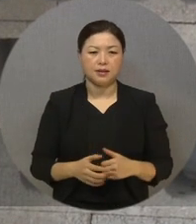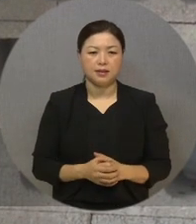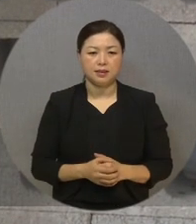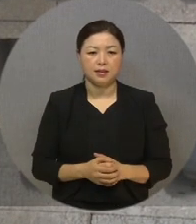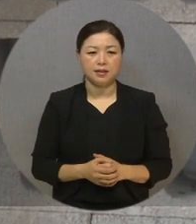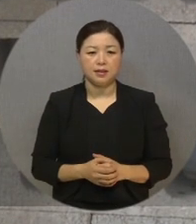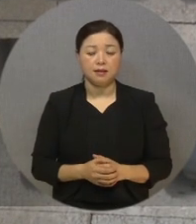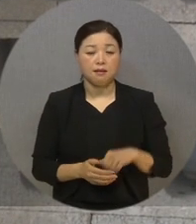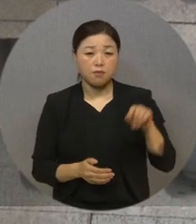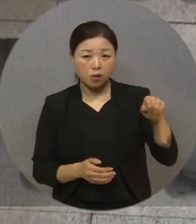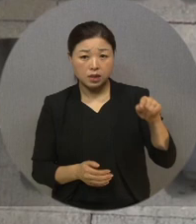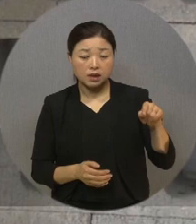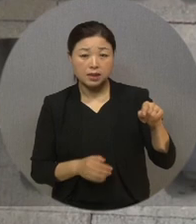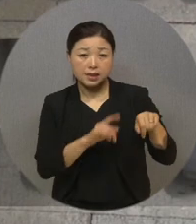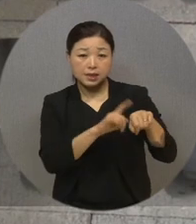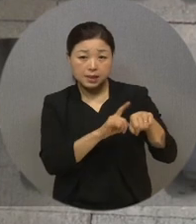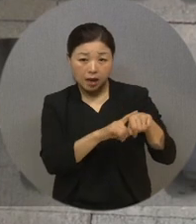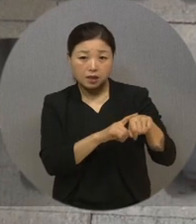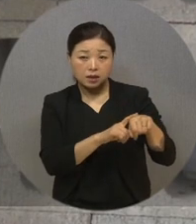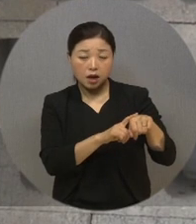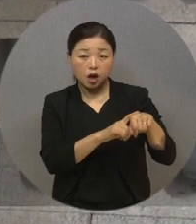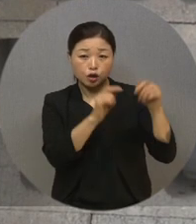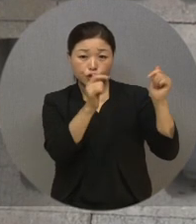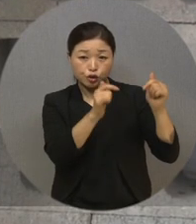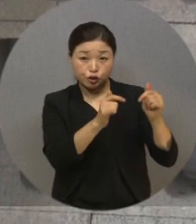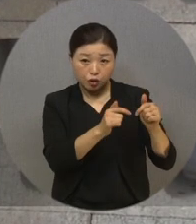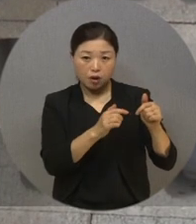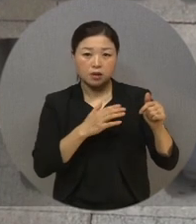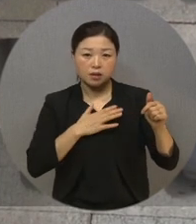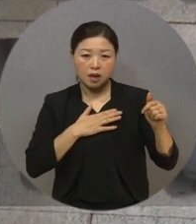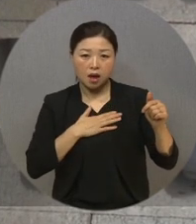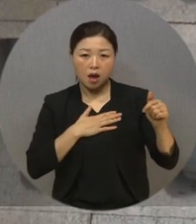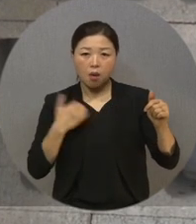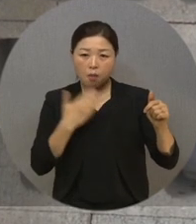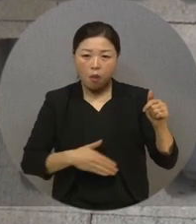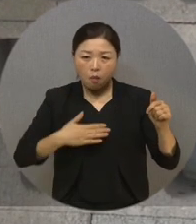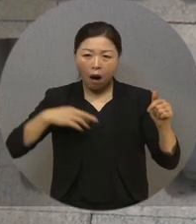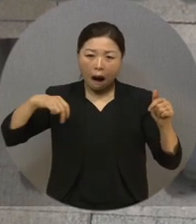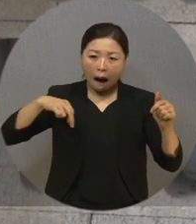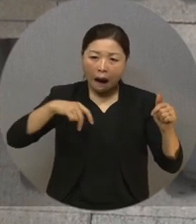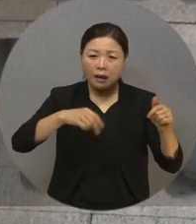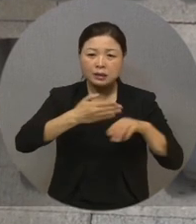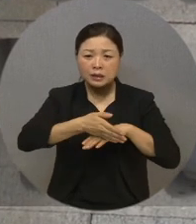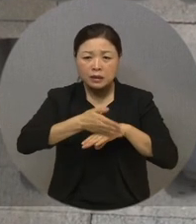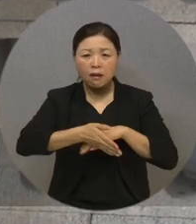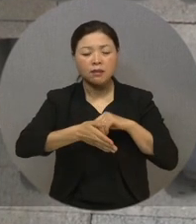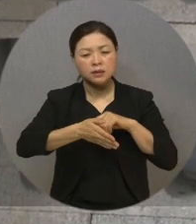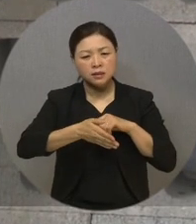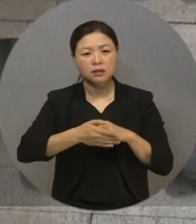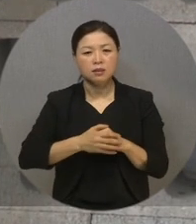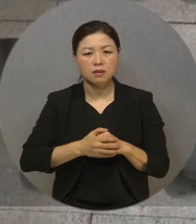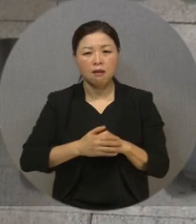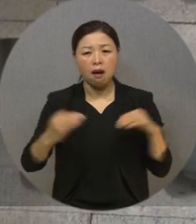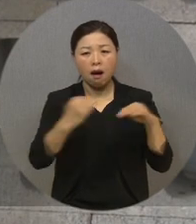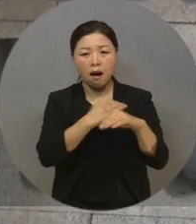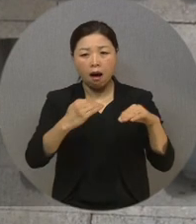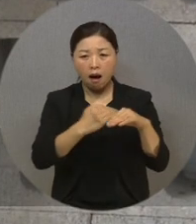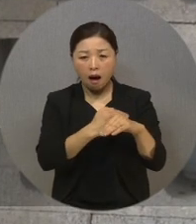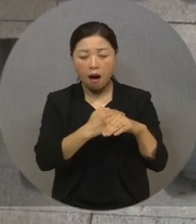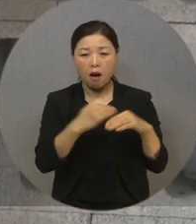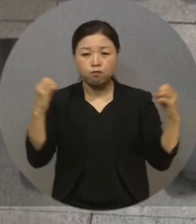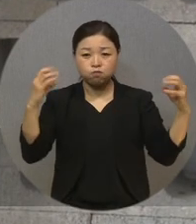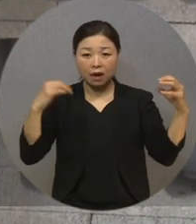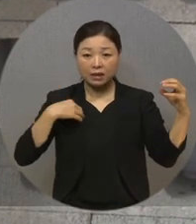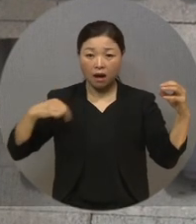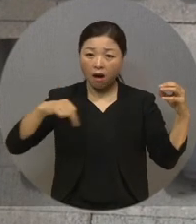건너편에 시간은 이제 1초 지나가는데 내 몸은 그보다 더 느린데 몇 시간 안에 지나갈 수 있는지 늘 가늠해보고